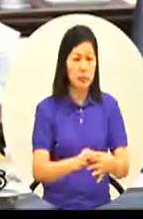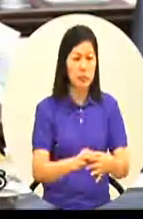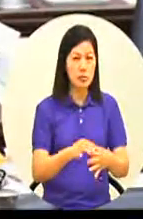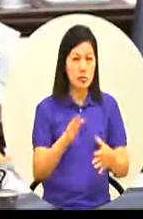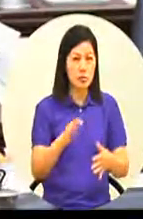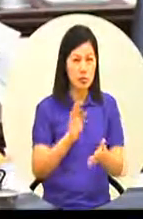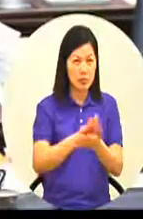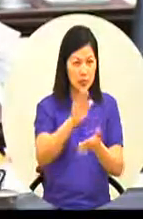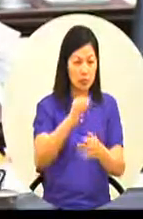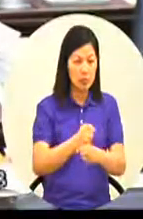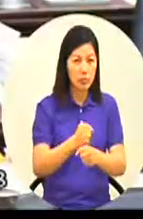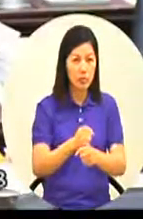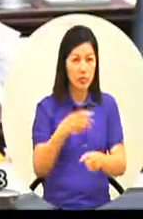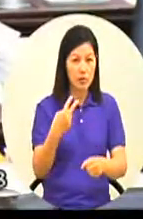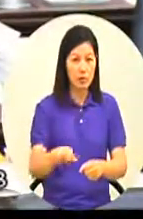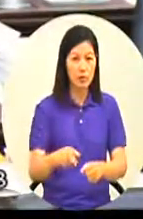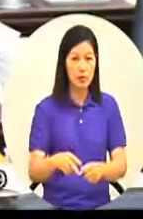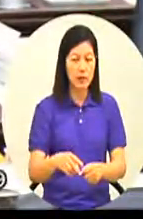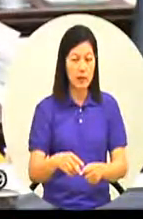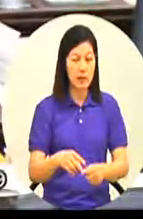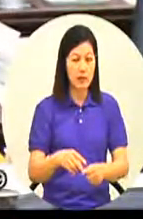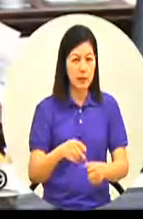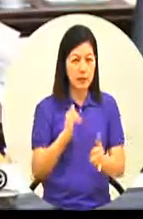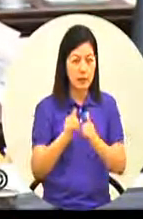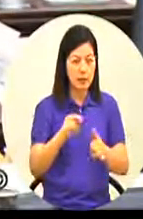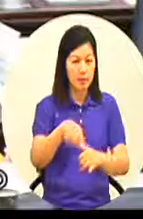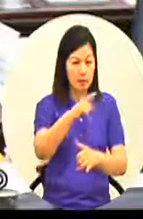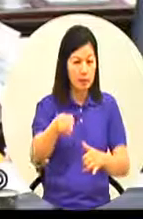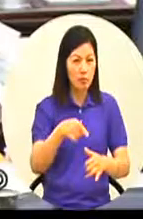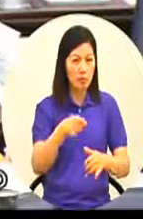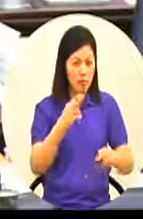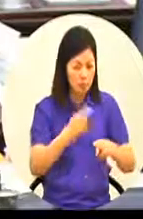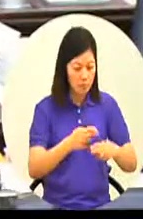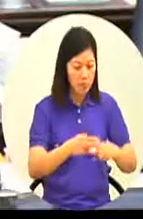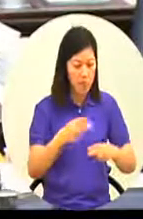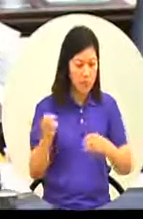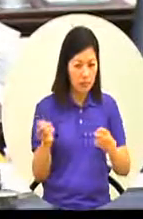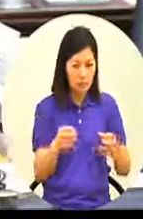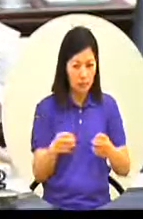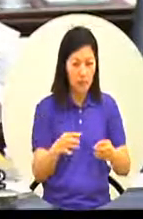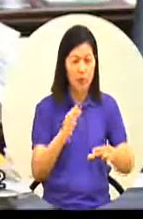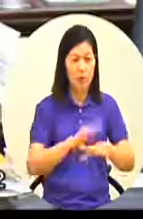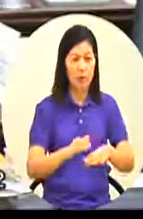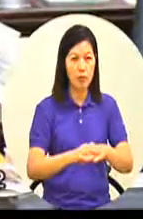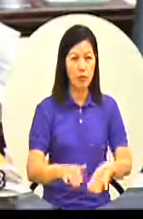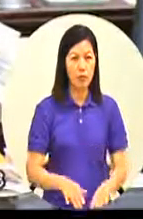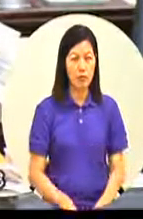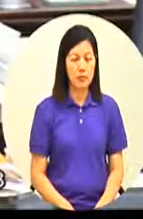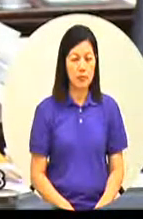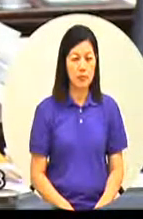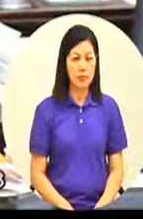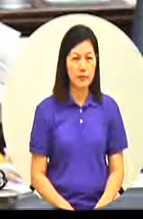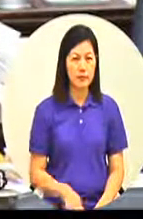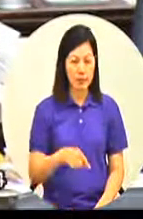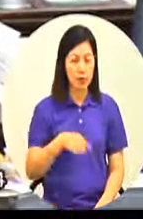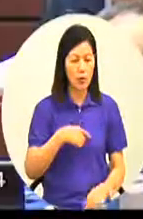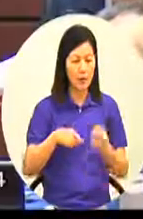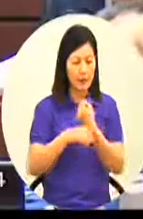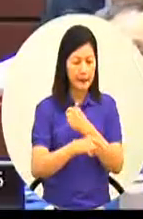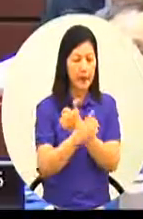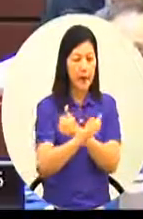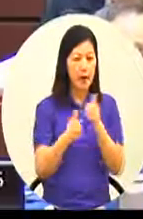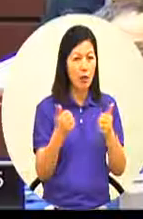预算，他才会有更高的意愿来做这样跟我们共同来讨论 这样子的一个相关的议题。 这一点我们研考会扮演